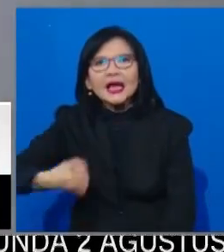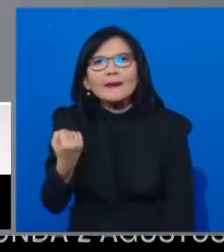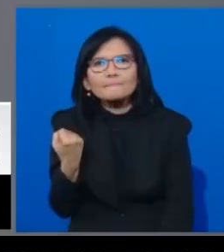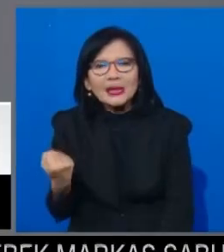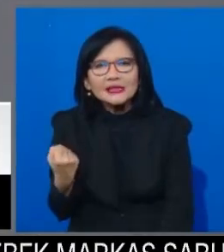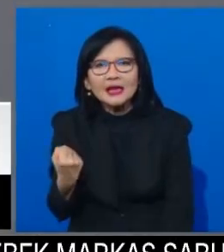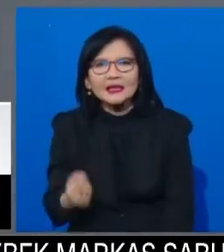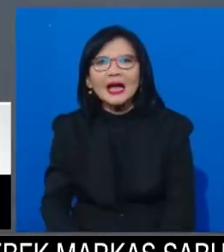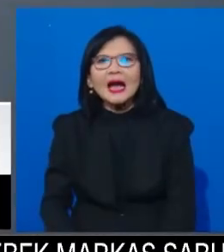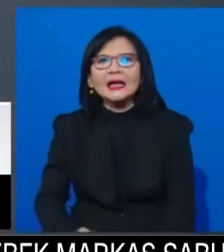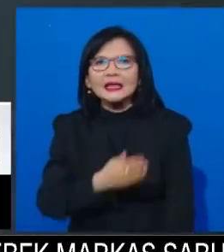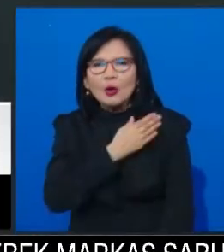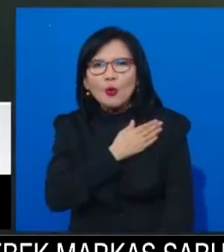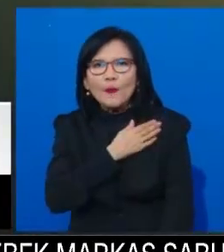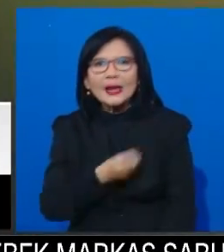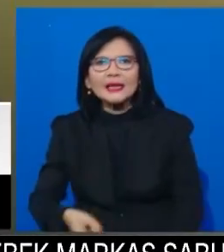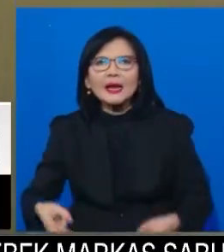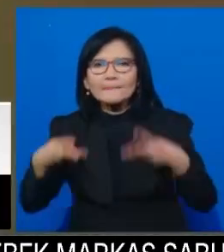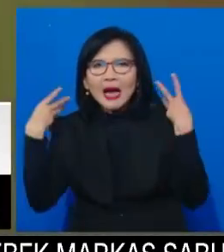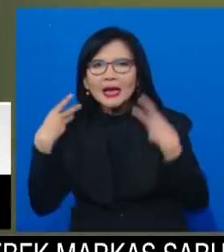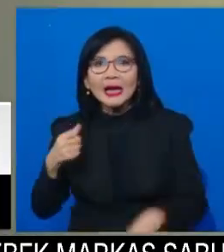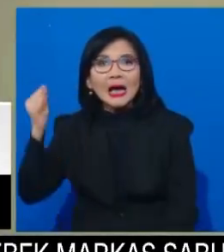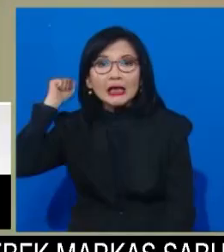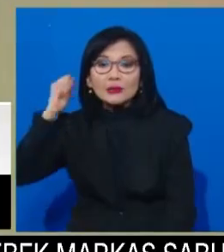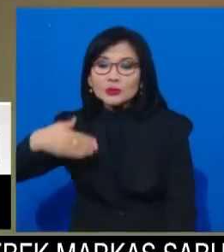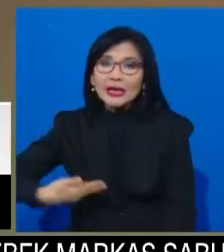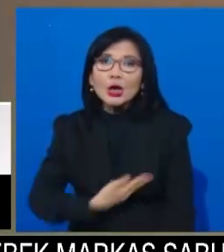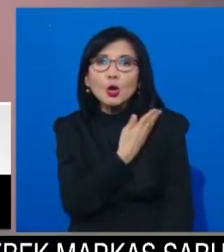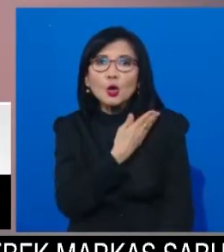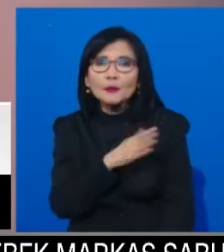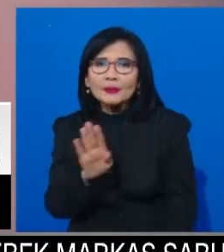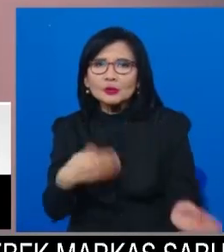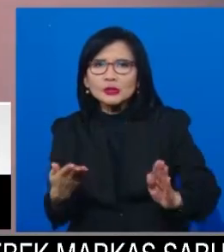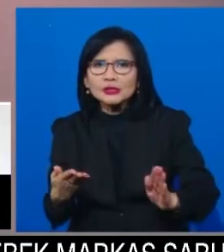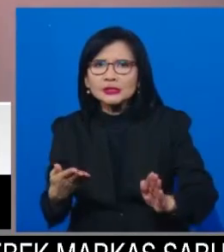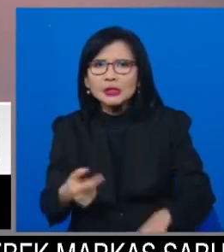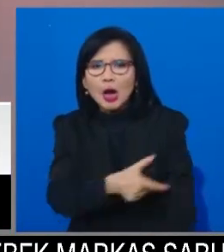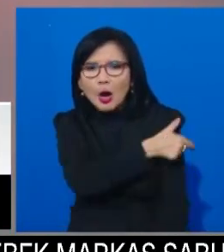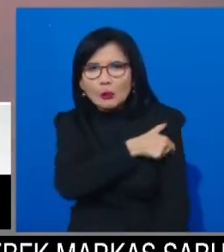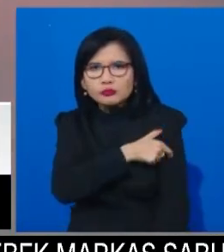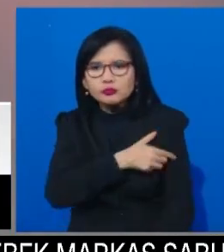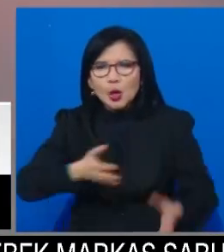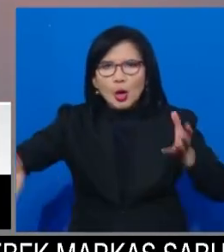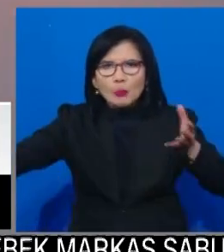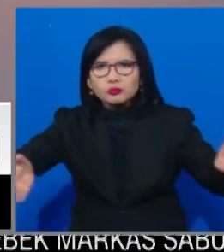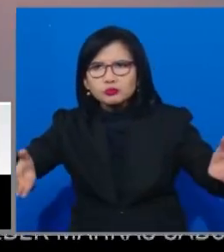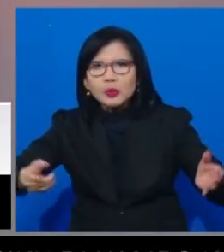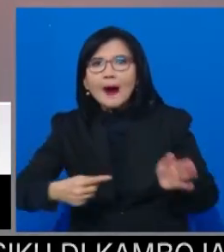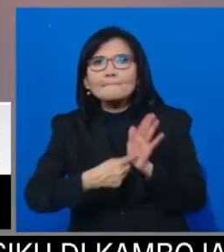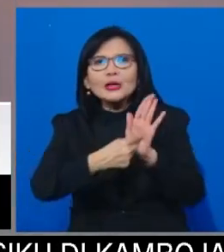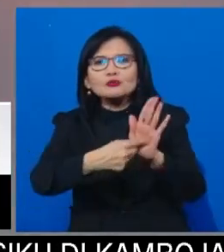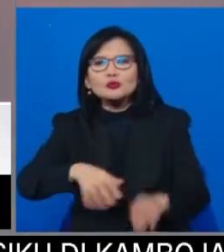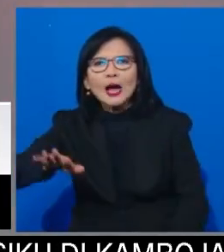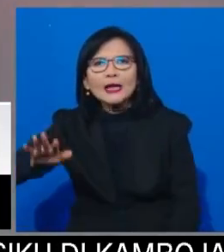Lawang, Kabupaten Malang. Ibu dari korban tewas tragedi Kanjuruhan ini diadang aparat saat hendak memperlihatkan anaknya kepada